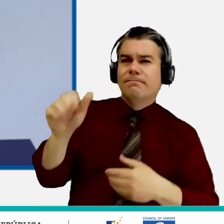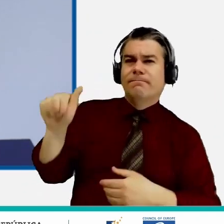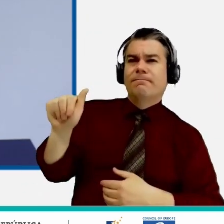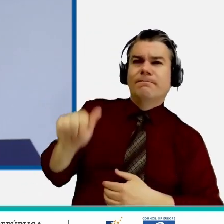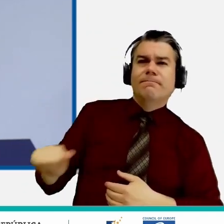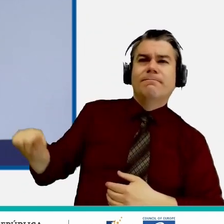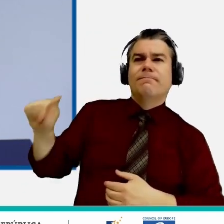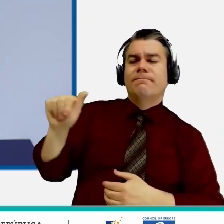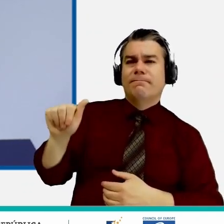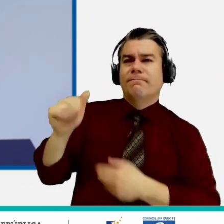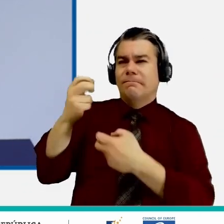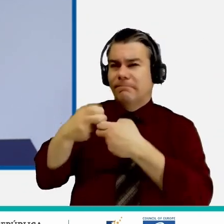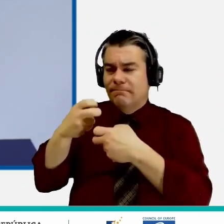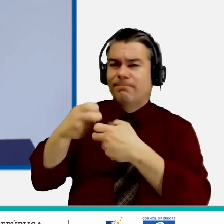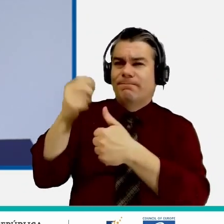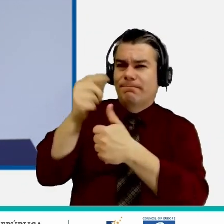как мы